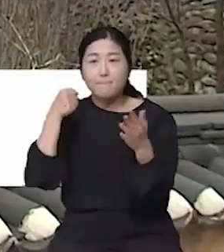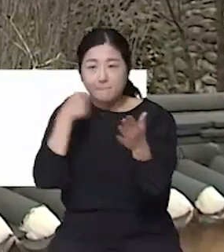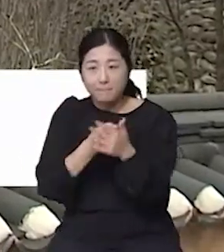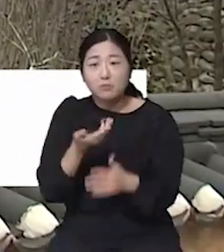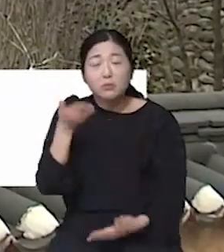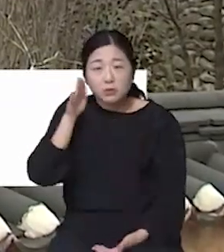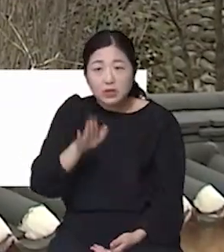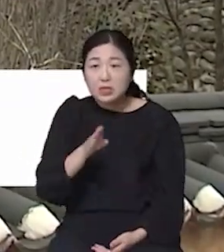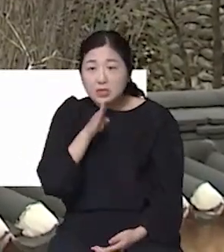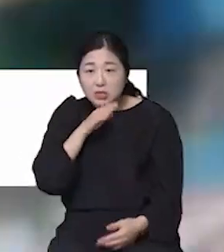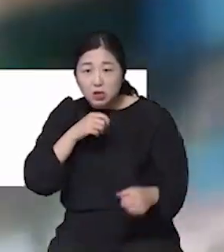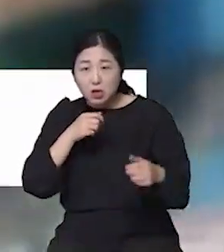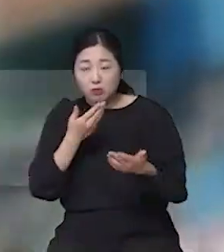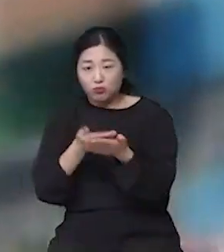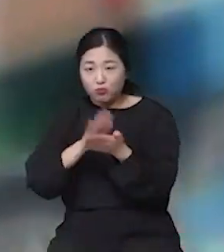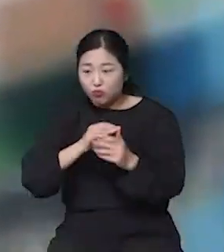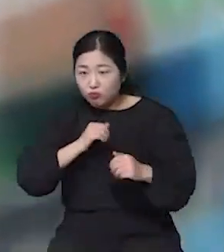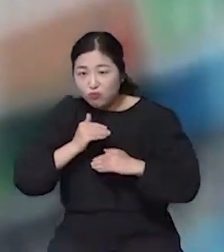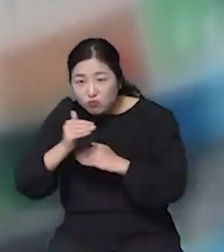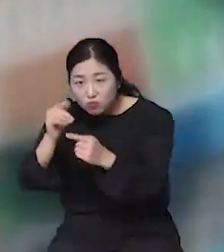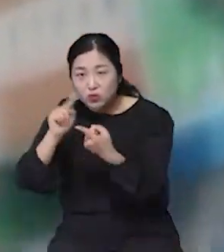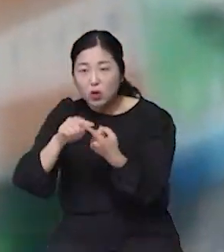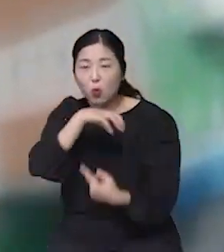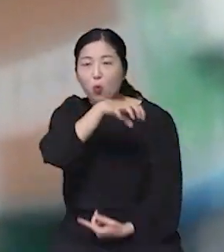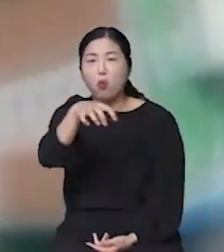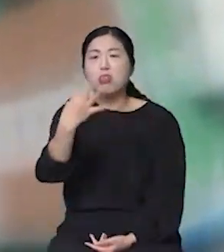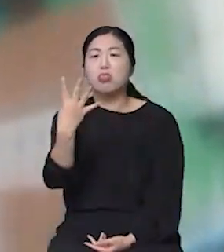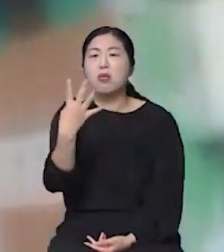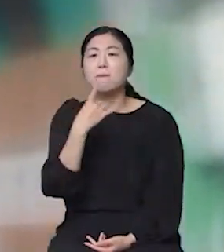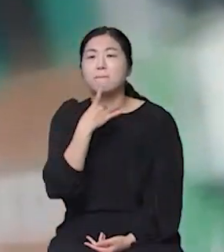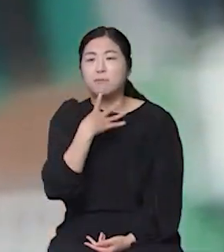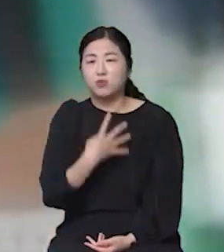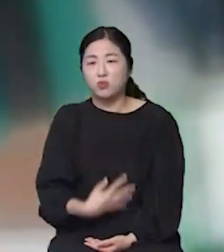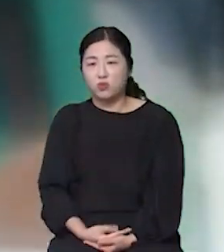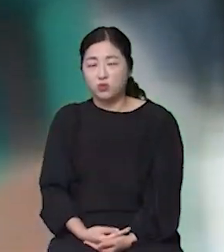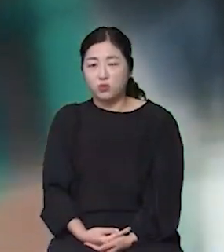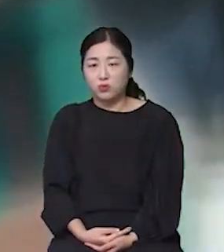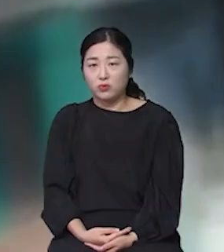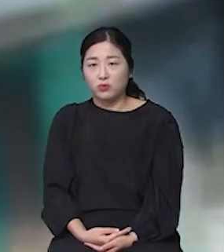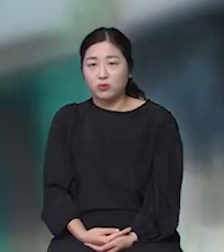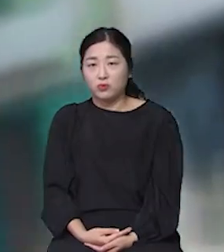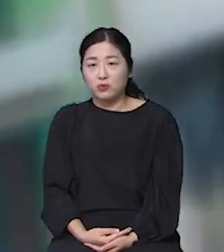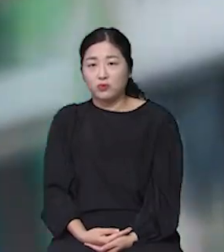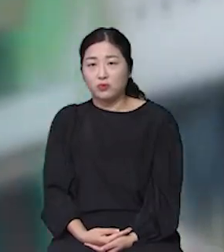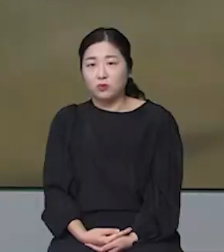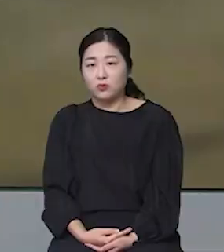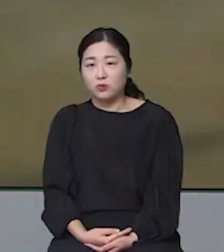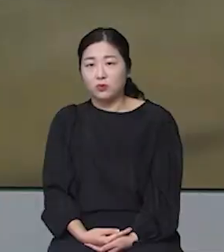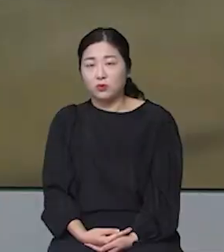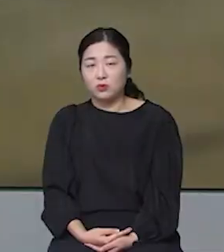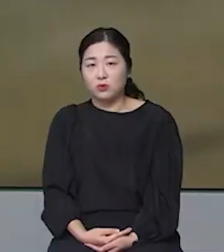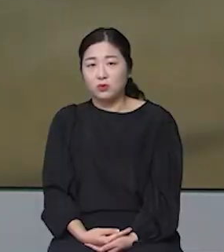선정했지만 실제 정비가 추진된 지구는 4개에 불과한 것으로 드러났습니다.